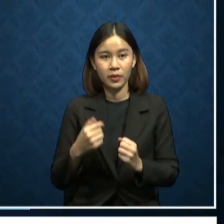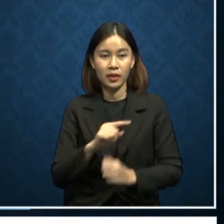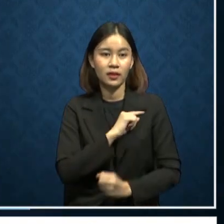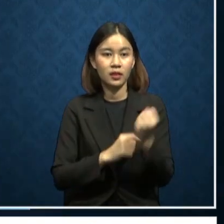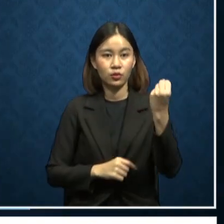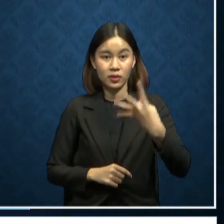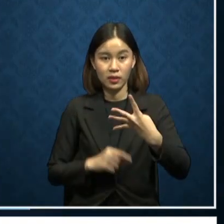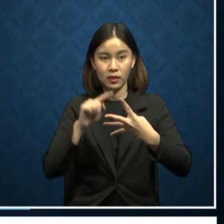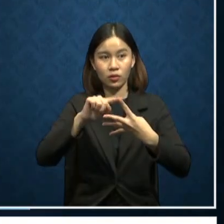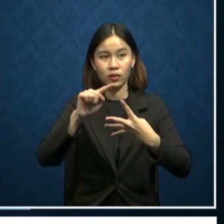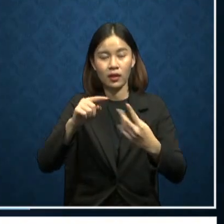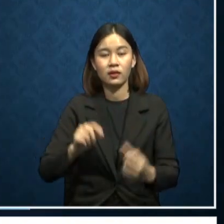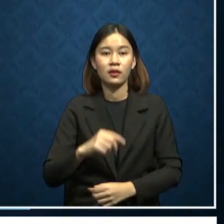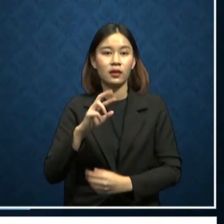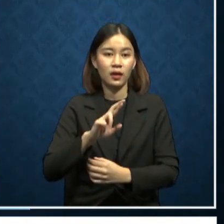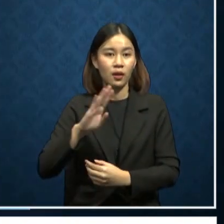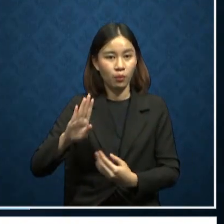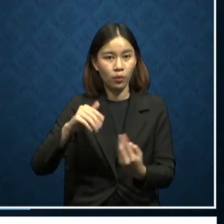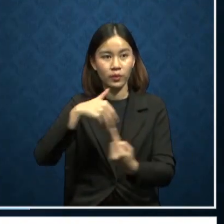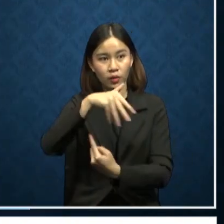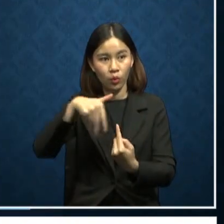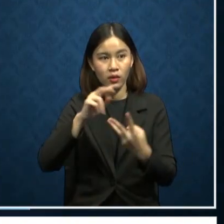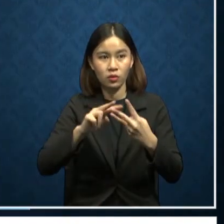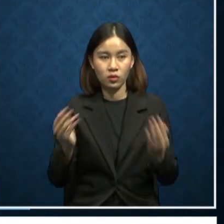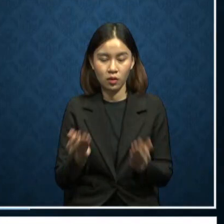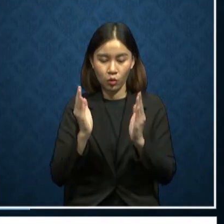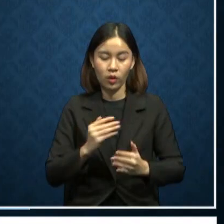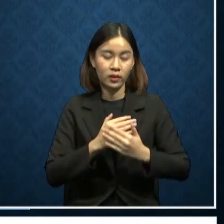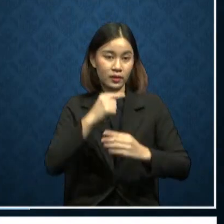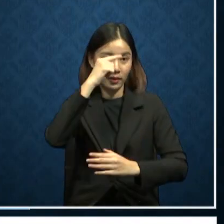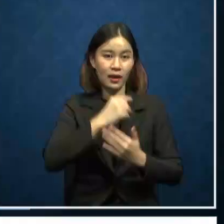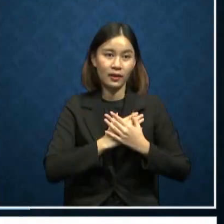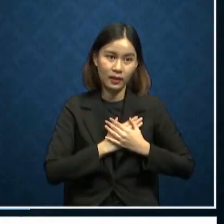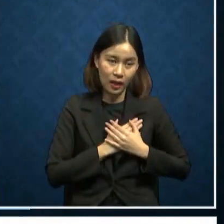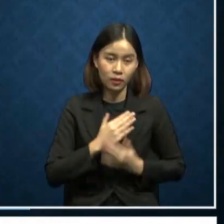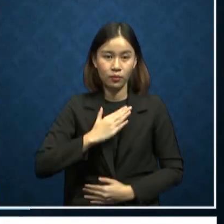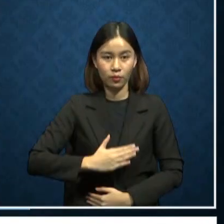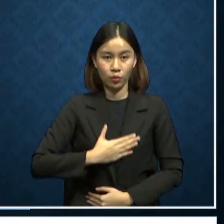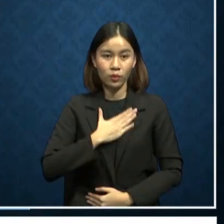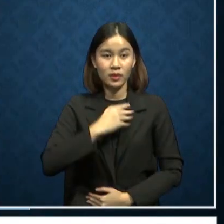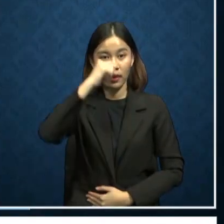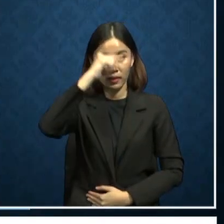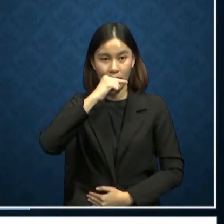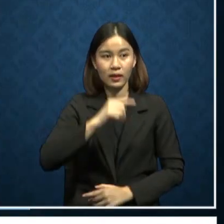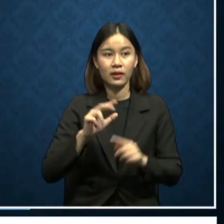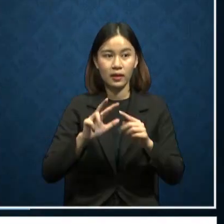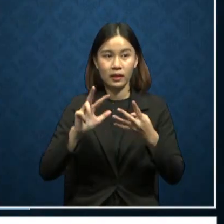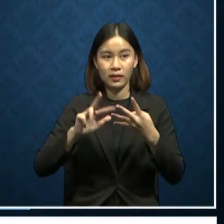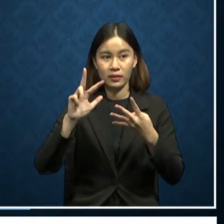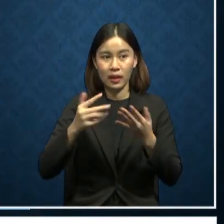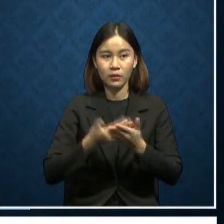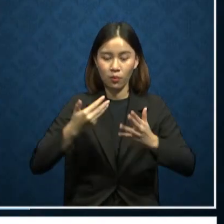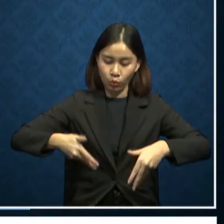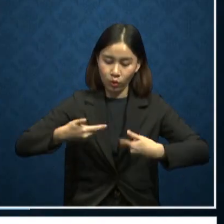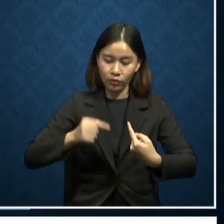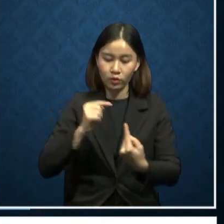ครับคือการสร้างระบบนิเวศ2ส่งเสริมให้คนไทยมีความรักและความบูมใจในความเป็นไทย 3สร้างมุญค่าเพิ่มให้